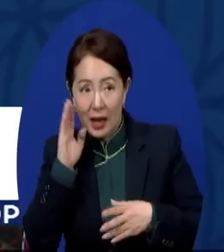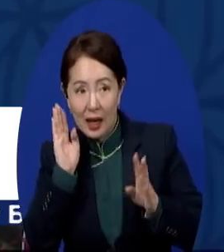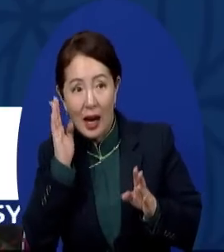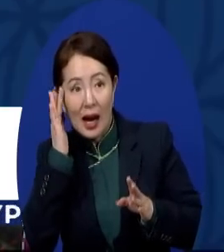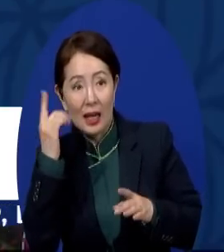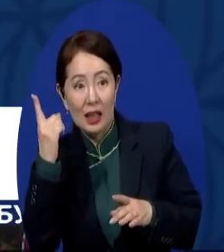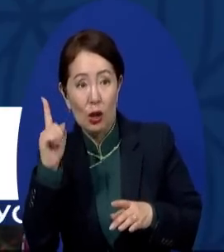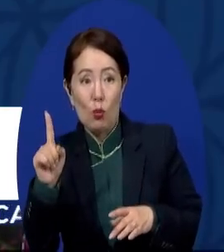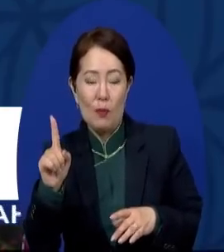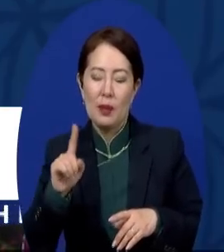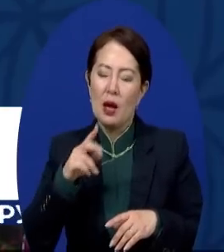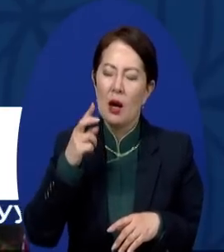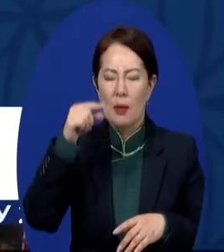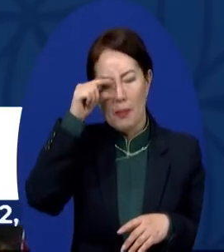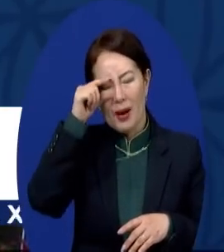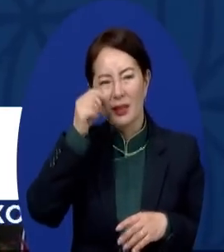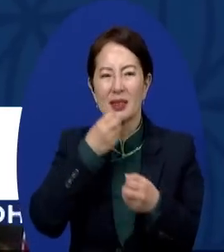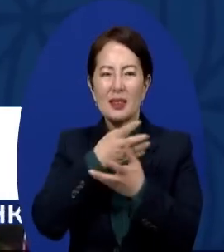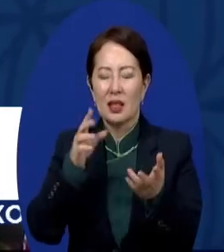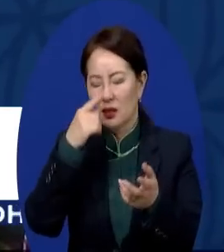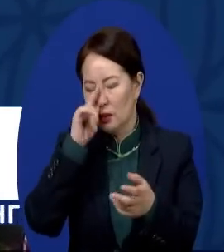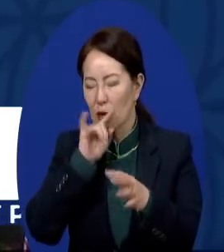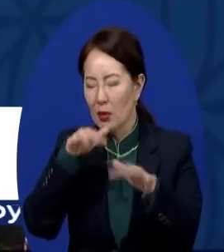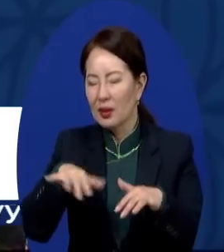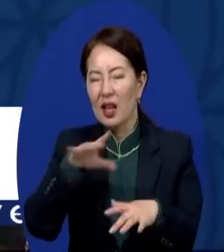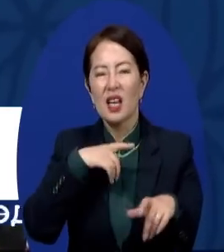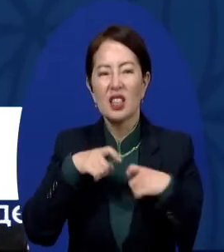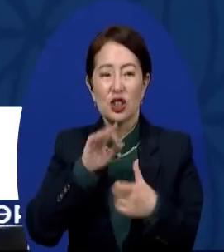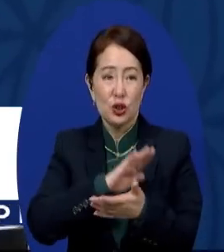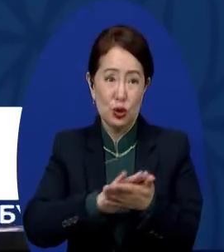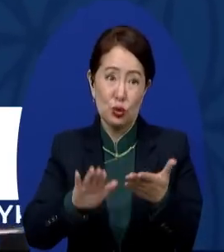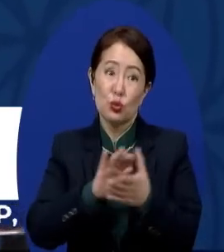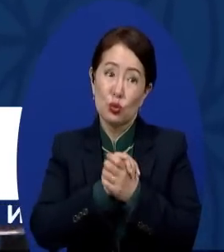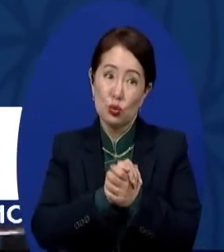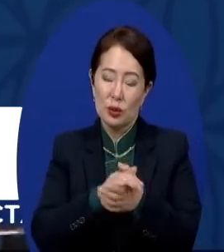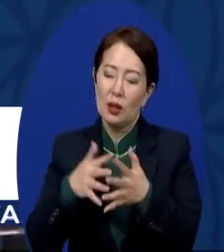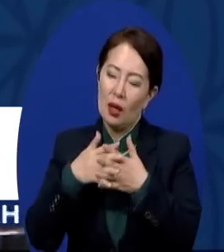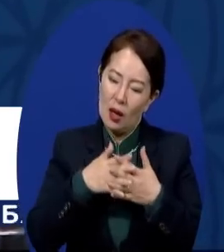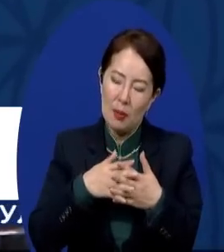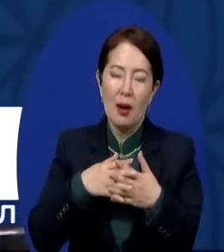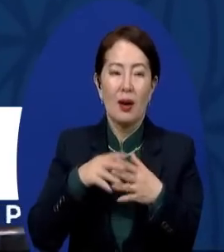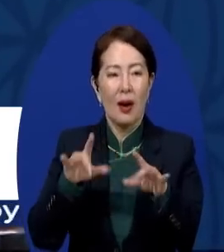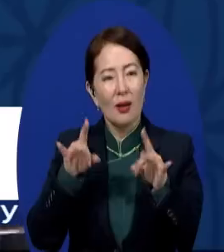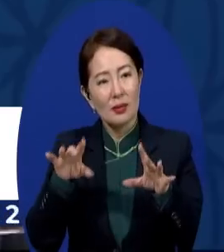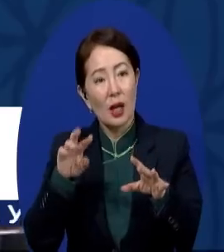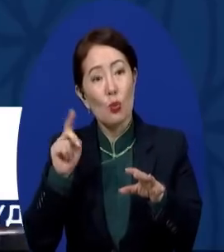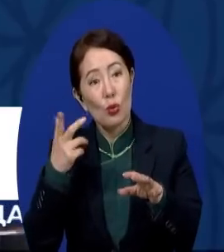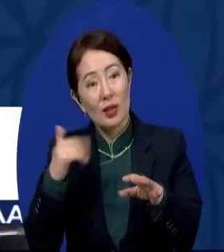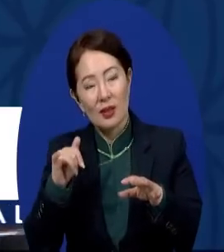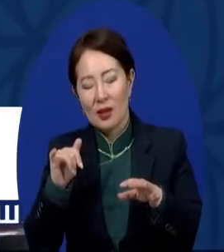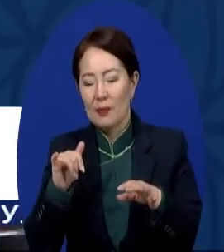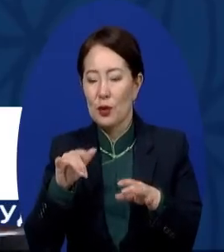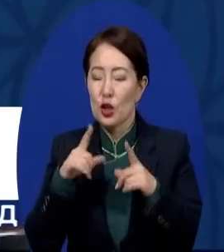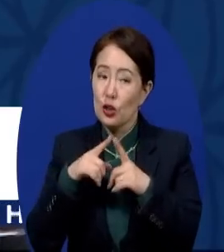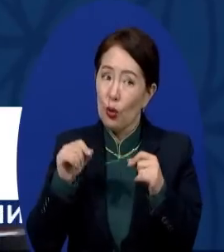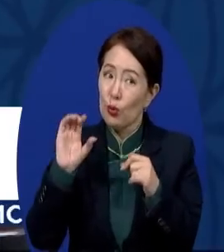үзэж байна. За Байдны зарласан энэтхэг номхон далайн эдийн засгийн шин түншлэлд Америк, Австрал, Бруней, энэтхэг Индонез, Япон,